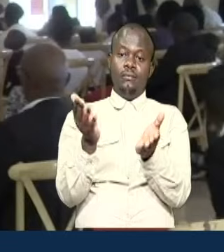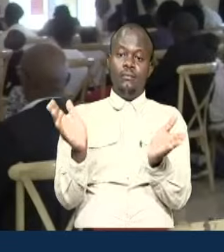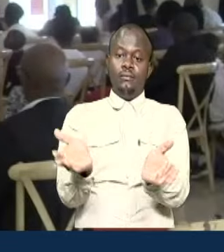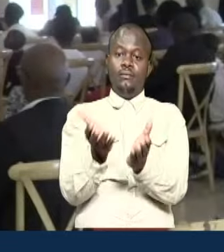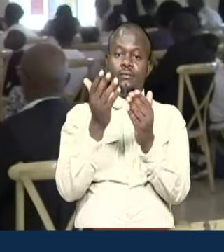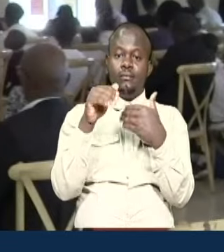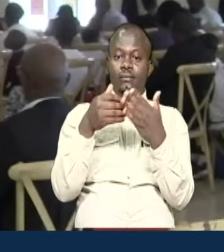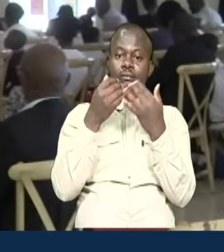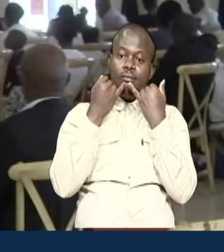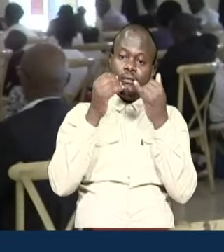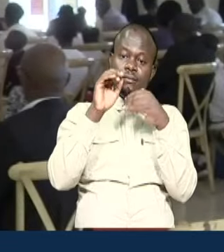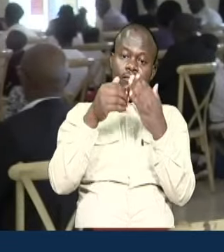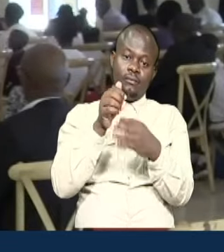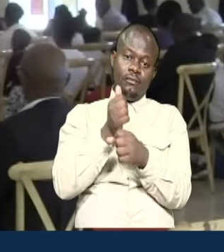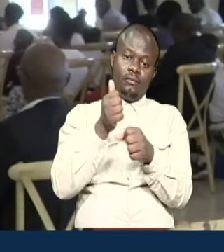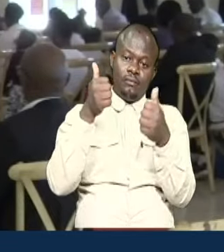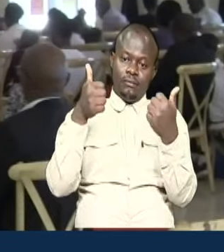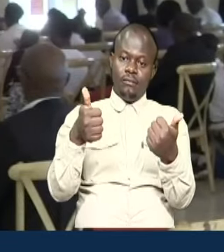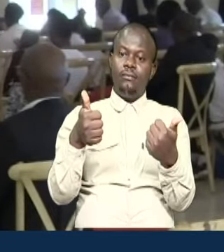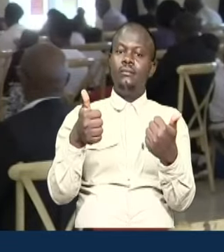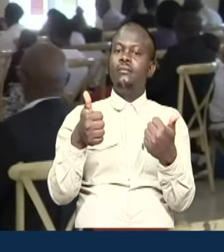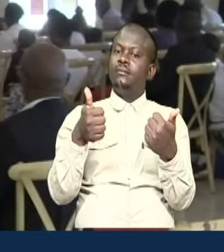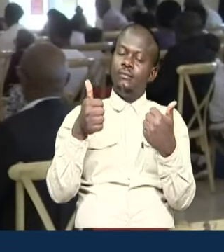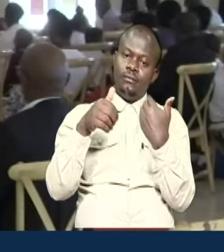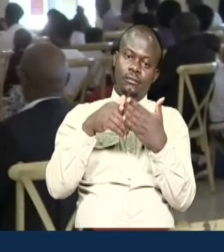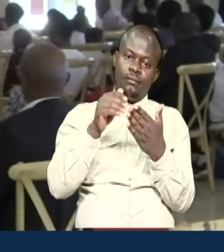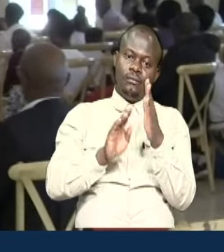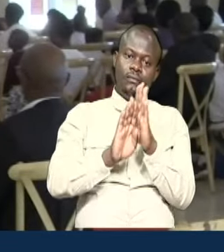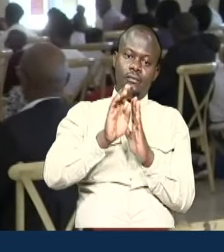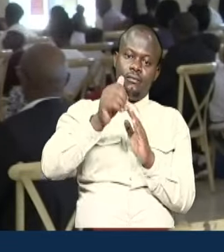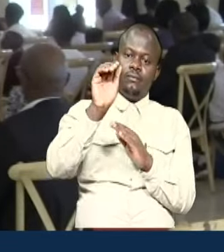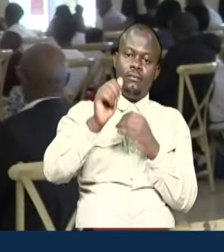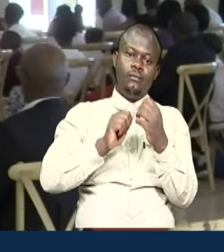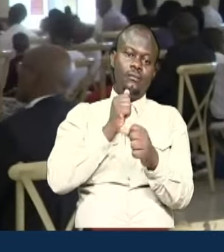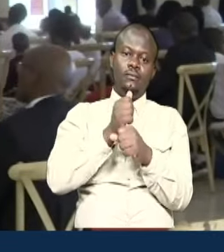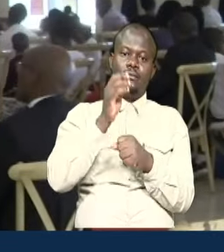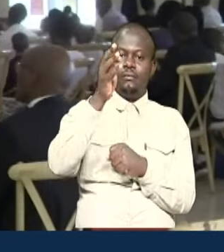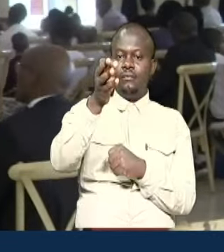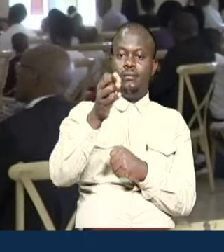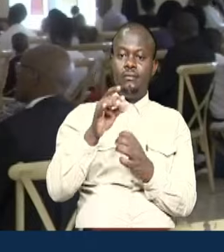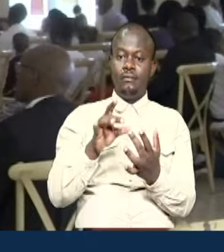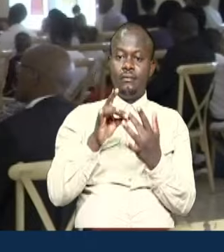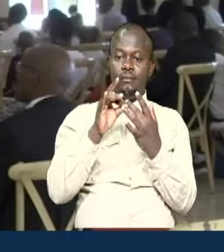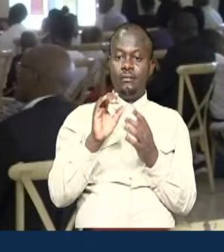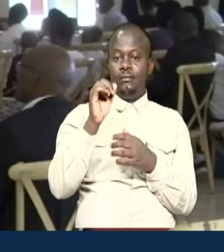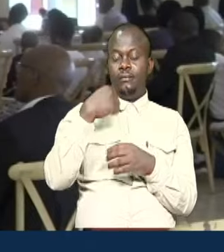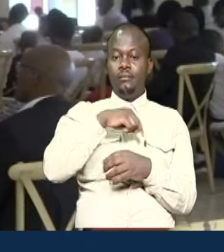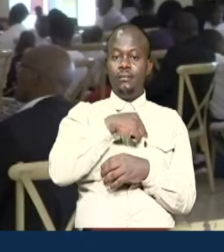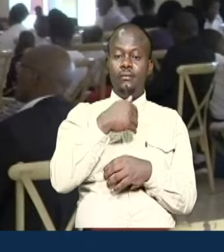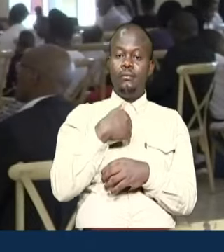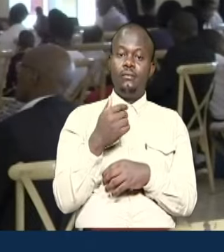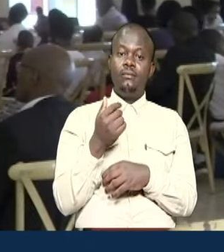intege kubabwira ati mwakoze neza basho babasheho kwiteza imbere no mu myaka ikurikira umwihariko wa mbere dufise ubwa mbere